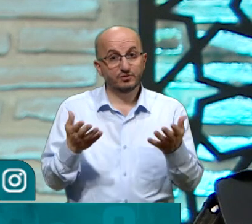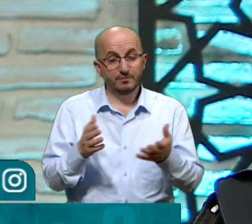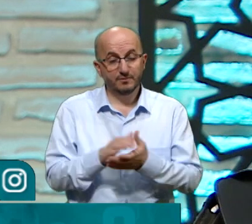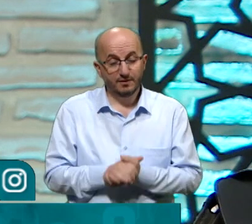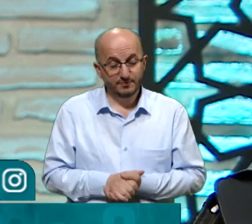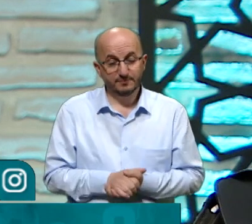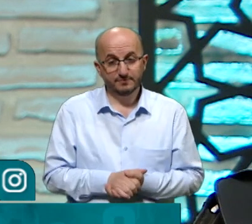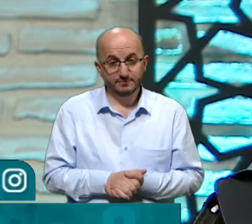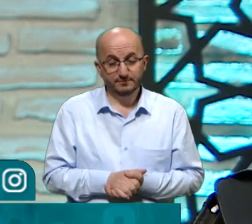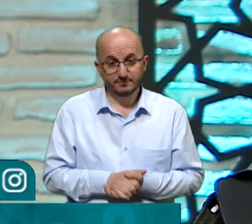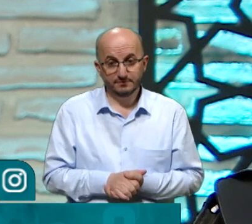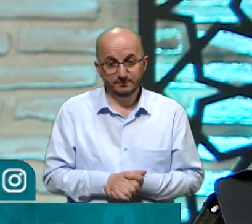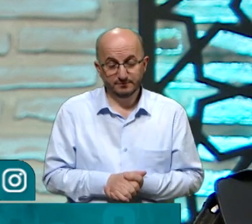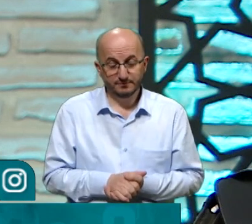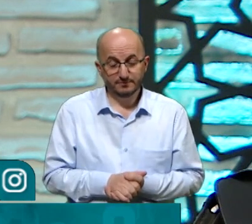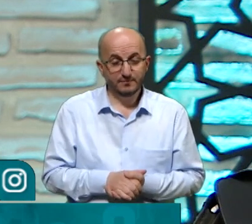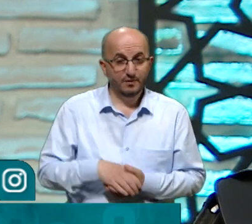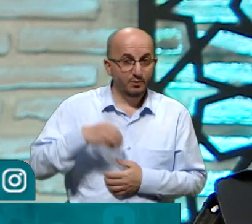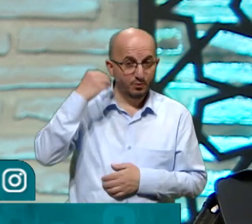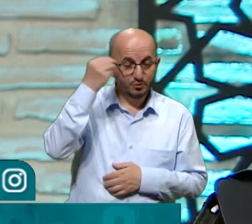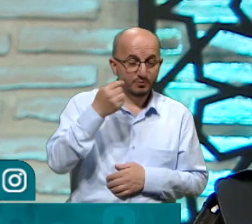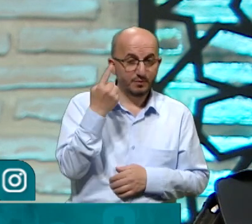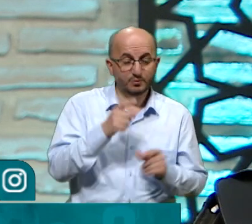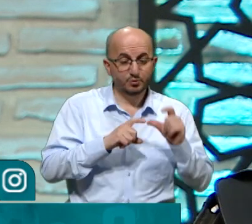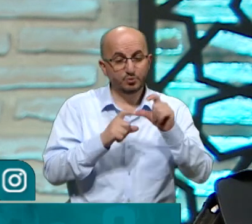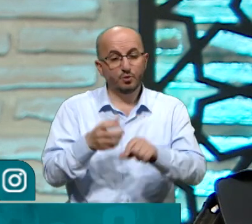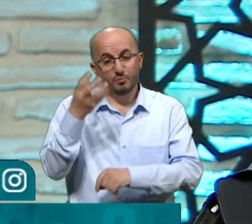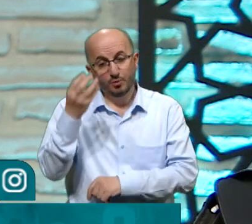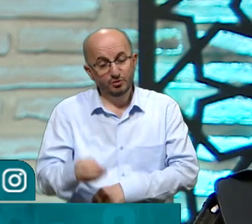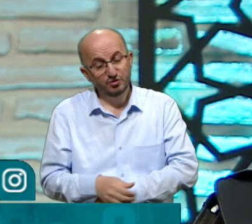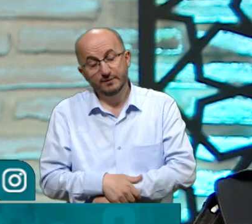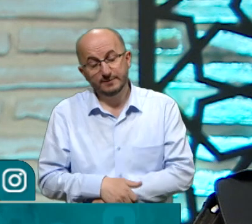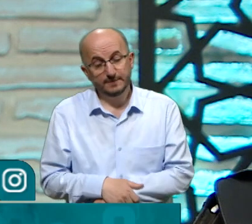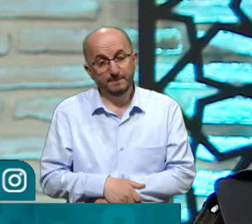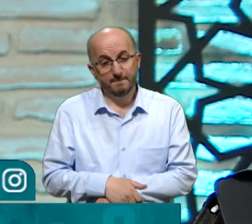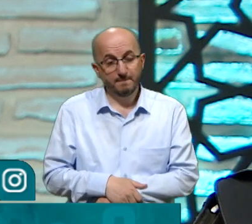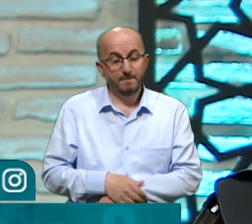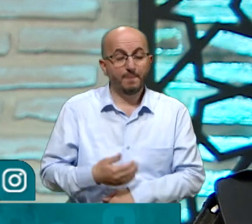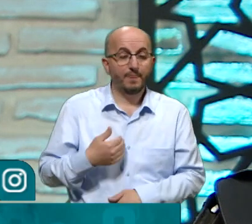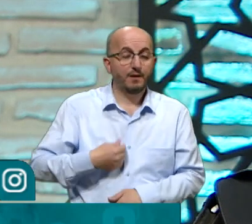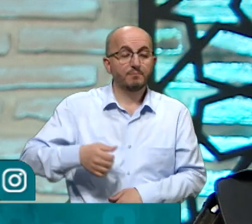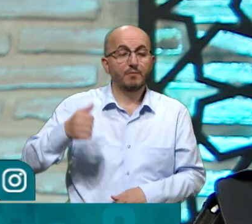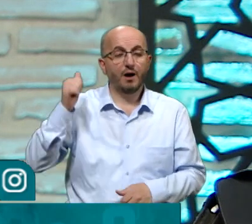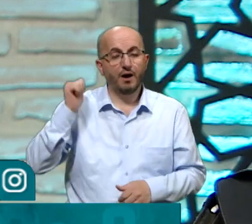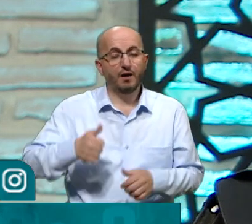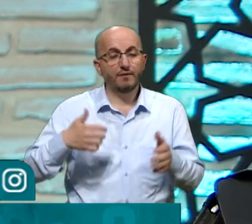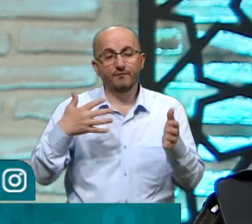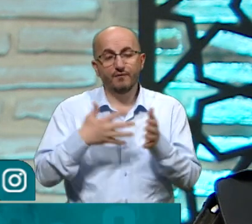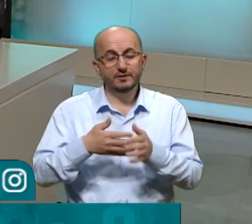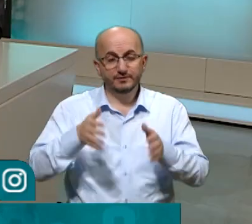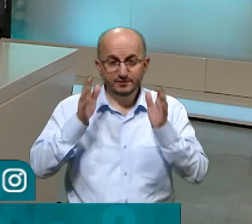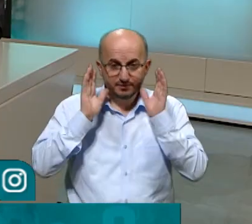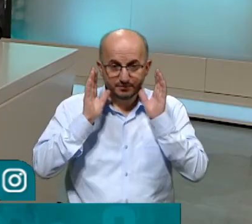Hayırlı akşamlar hocam bir sorum olacak Buyurun Satılmış Bey Ama bu Ben her vakit namazından